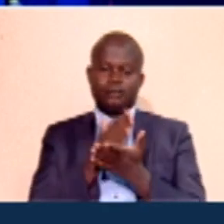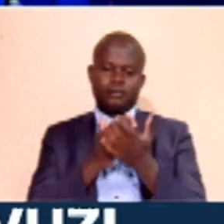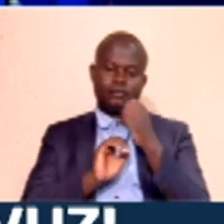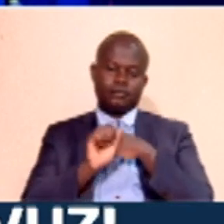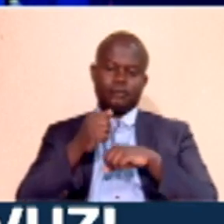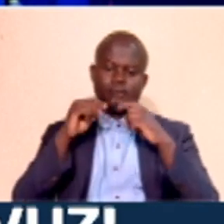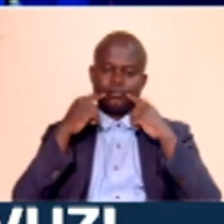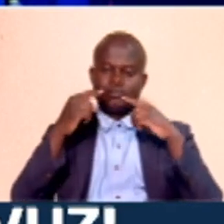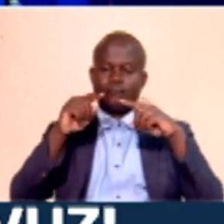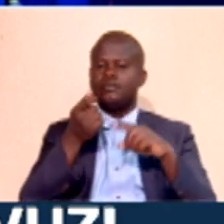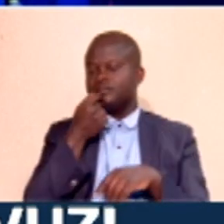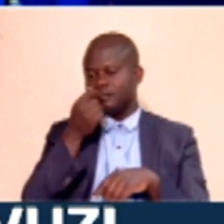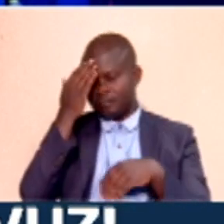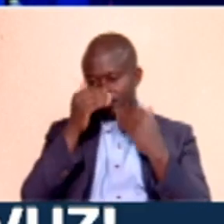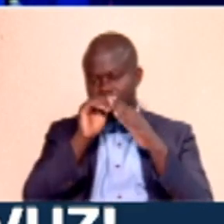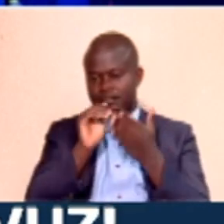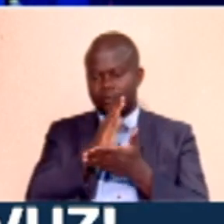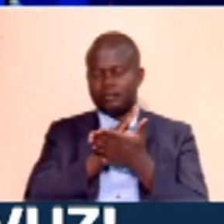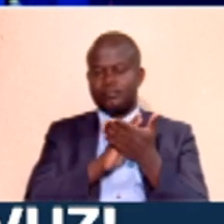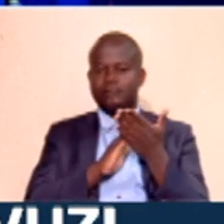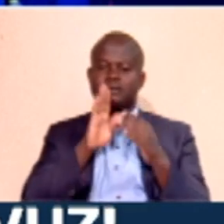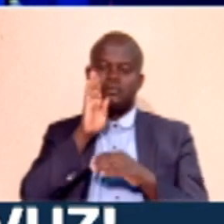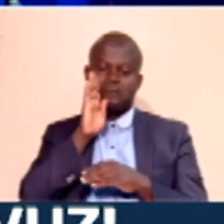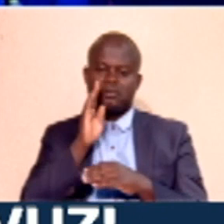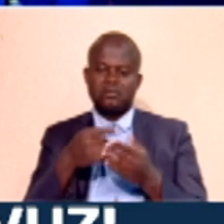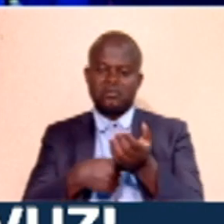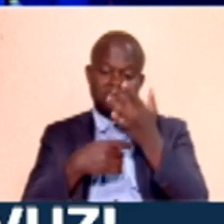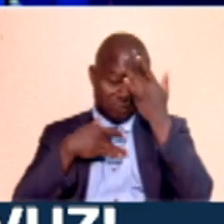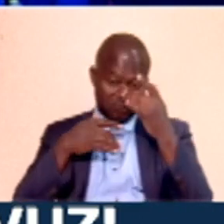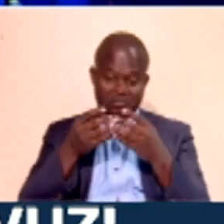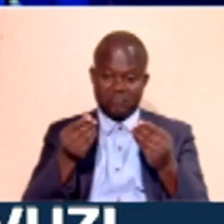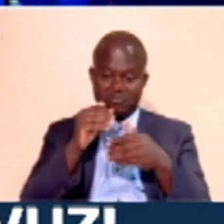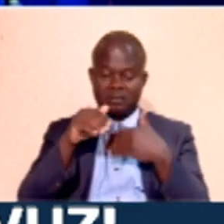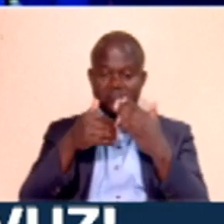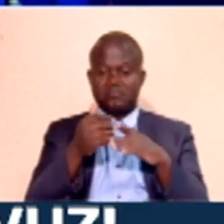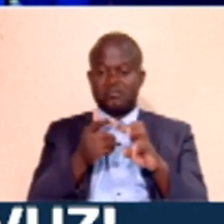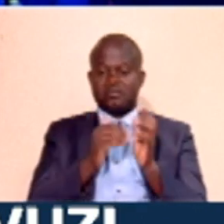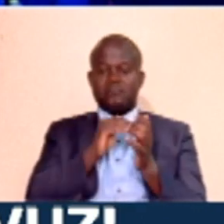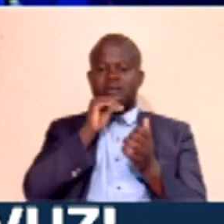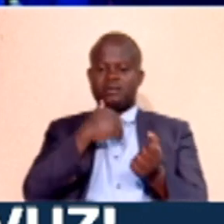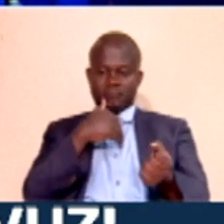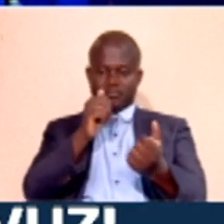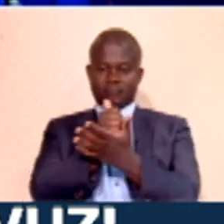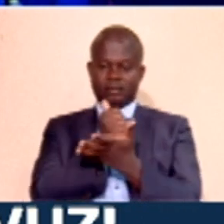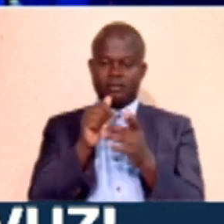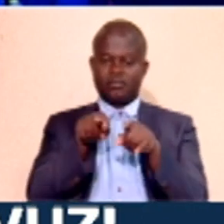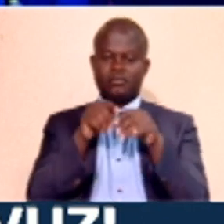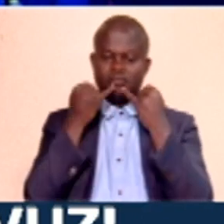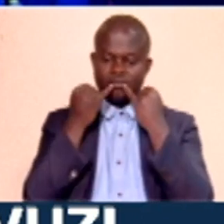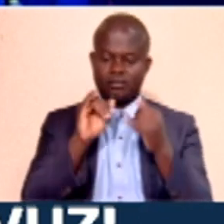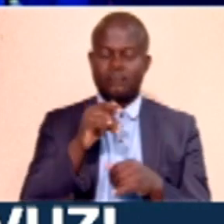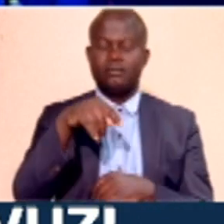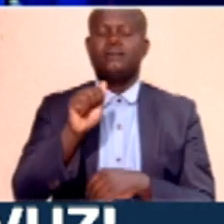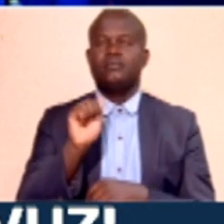ibikorwa byo kwamamaza imiti, kuko ngo hari abamamyi bababeshyaga ko bavura indwara zose nyamara batabifitiye ibyangombwa, nk'uko tubwirwa na Jean